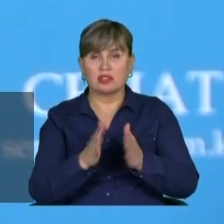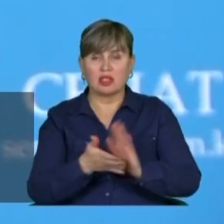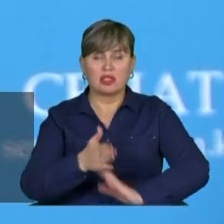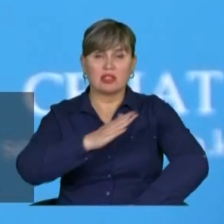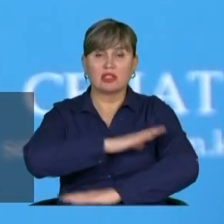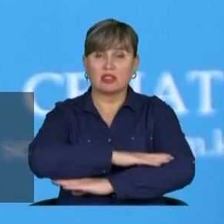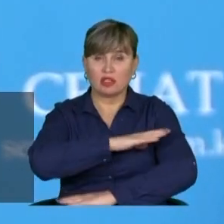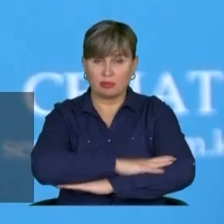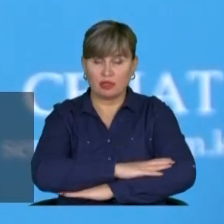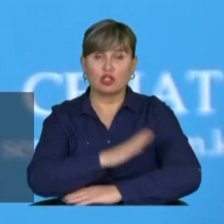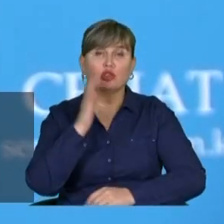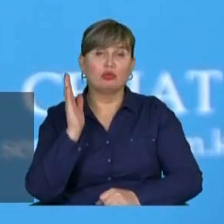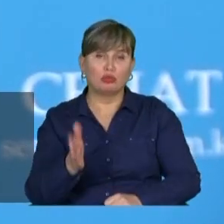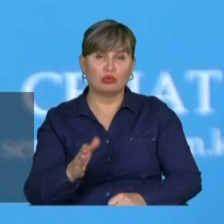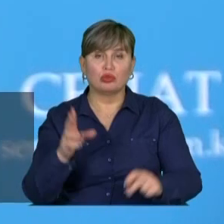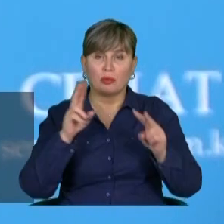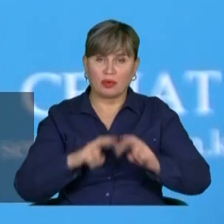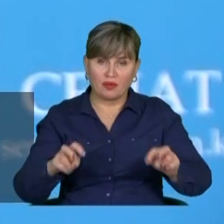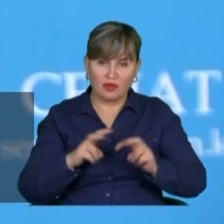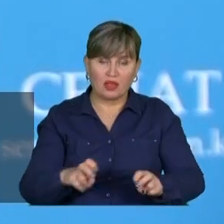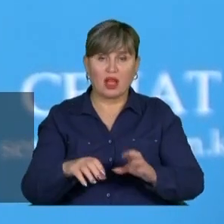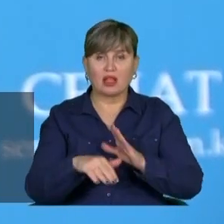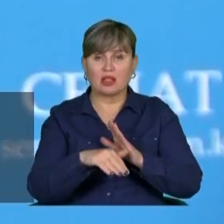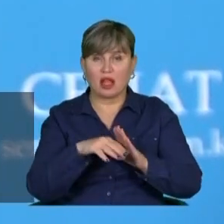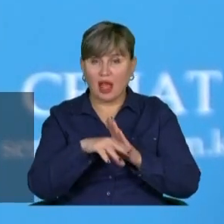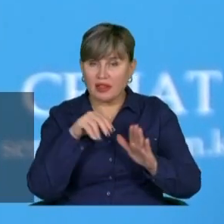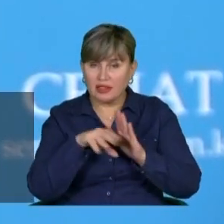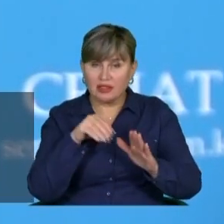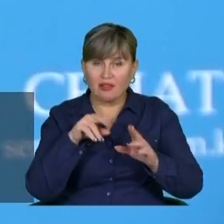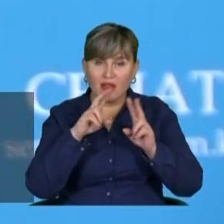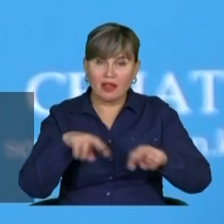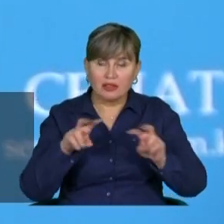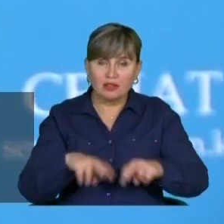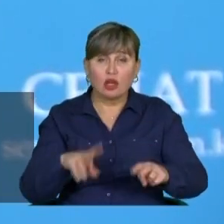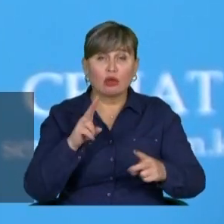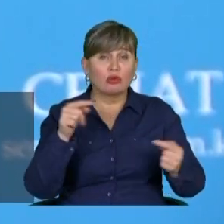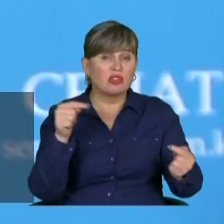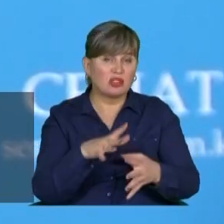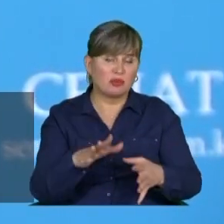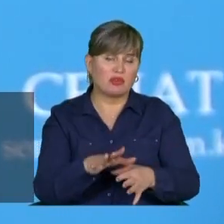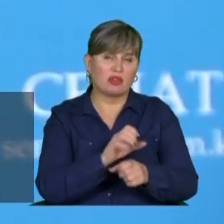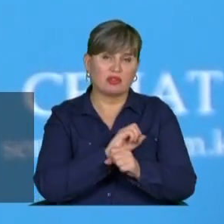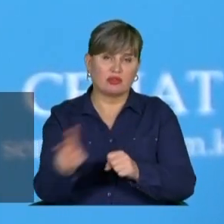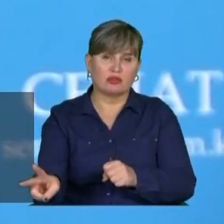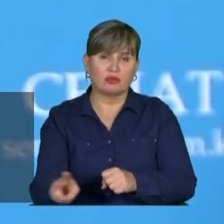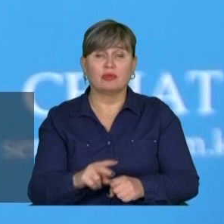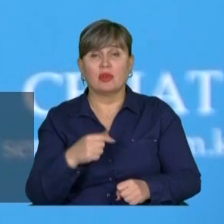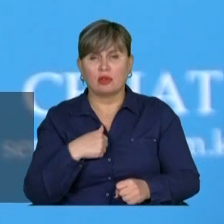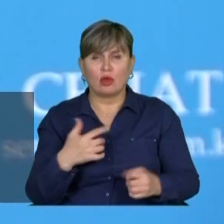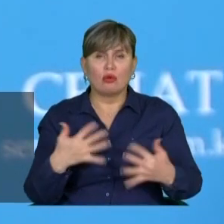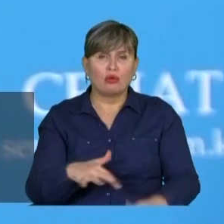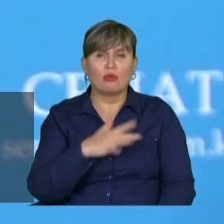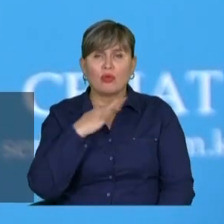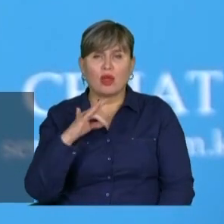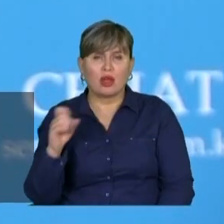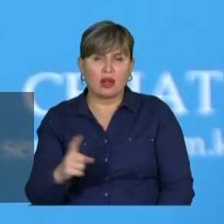дисциплины. Будем проверять, аттестовать от тех, кто не соответствует, будем избавляться. Я уже много раз